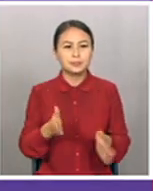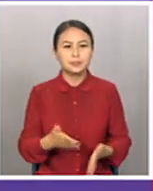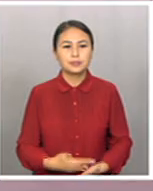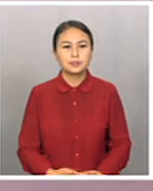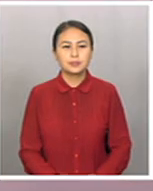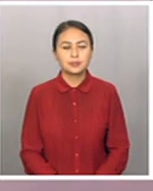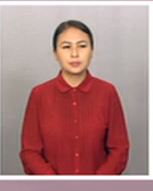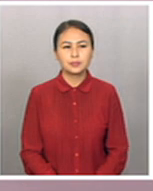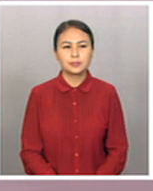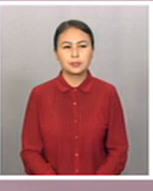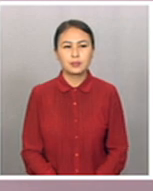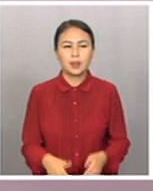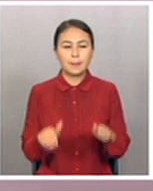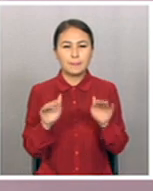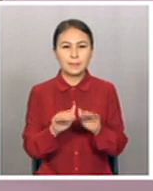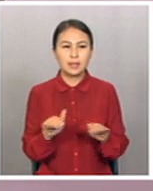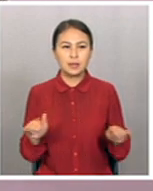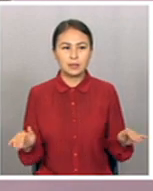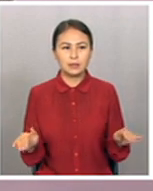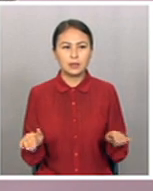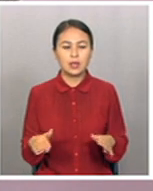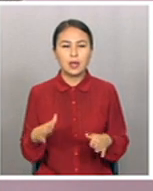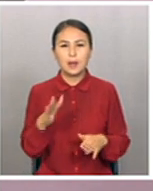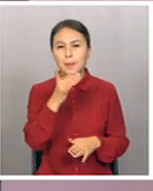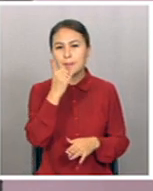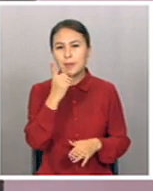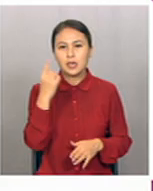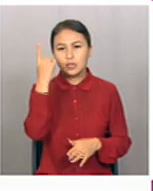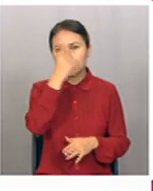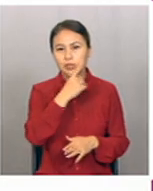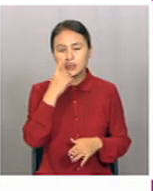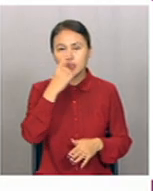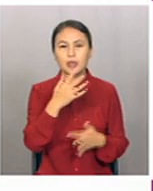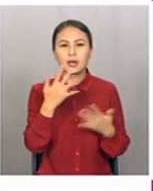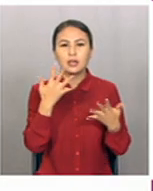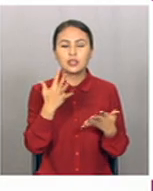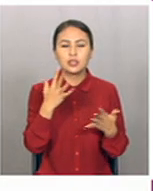білесіңдер. Балалар, бір жылда неше мезгіл бар?